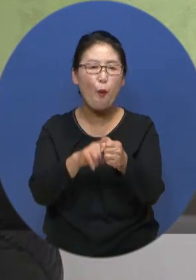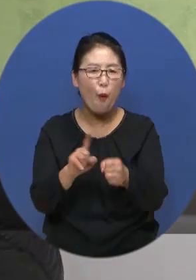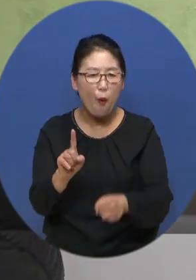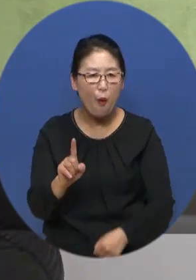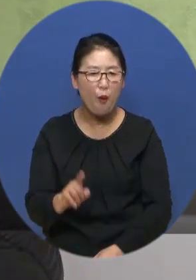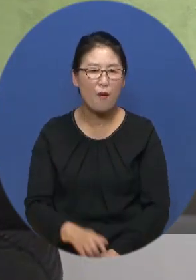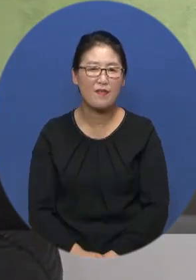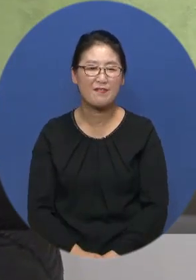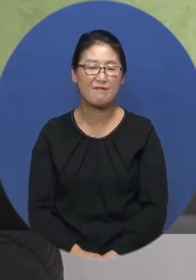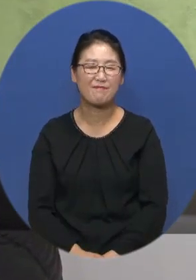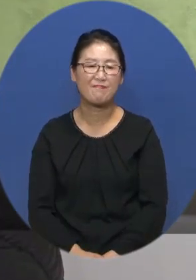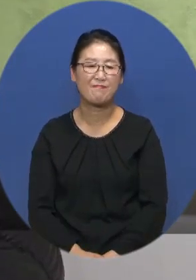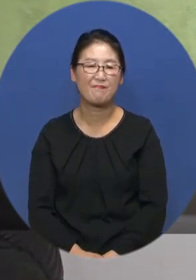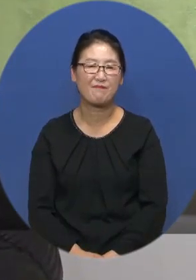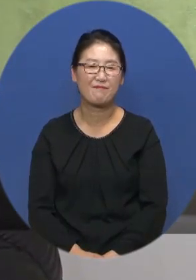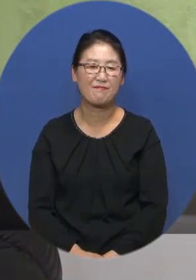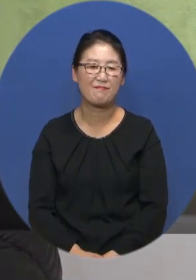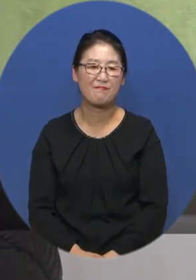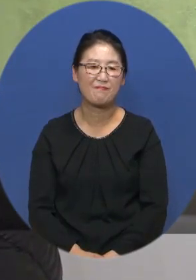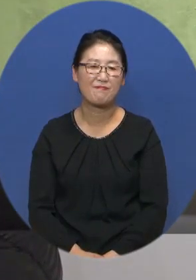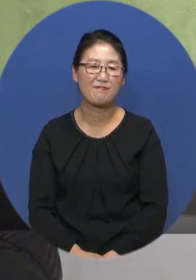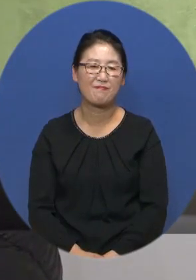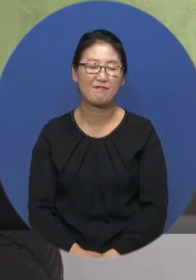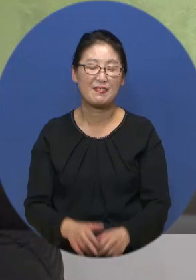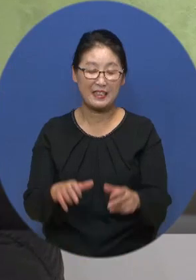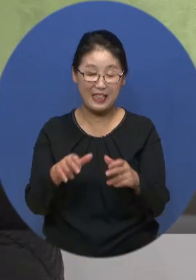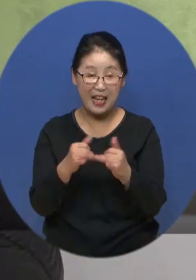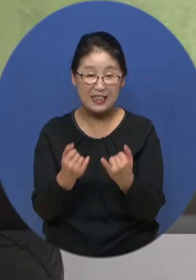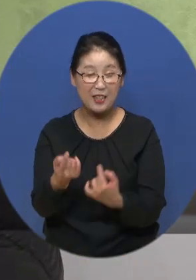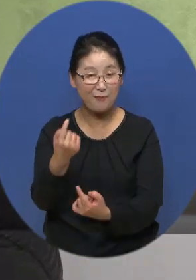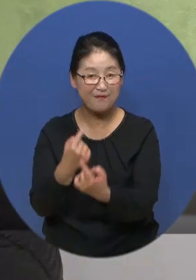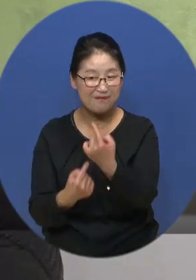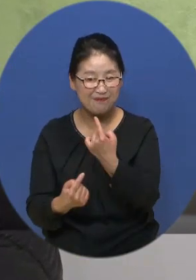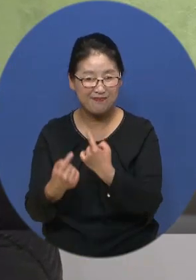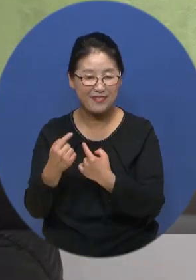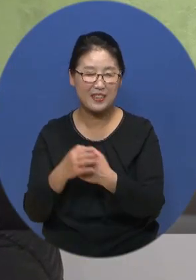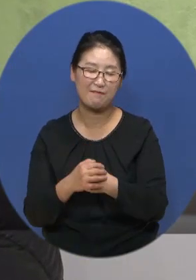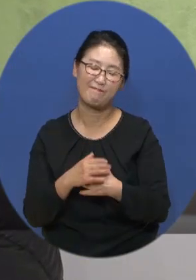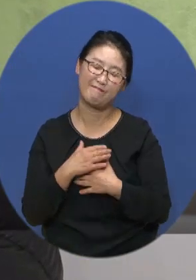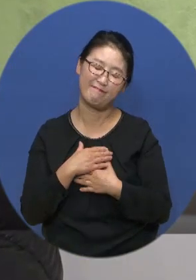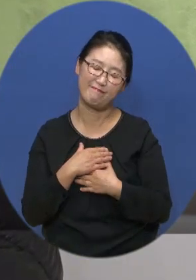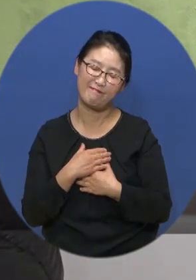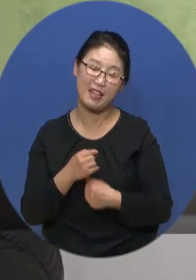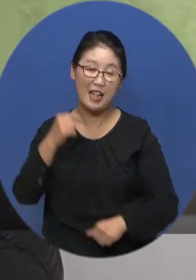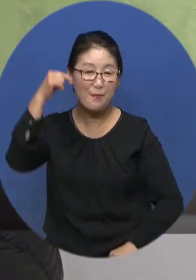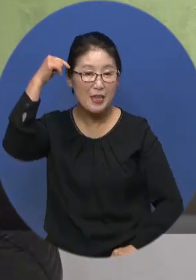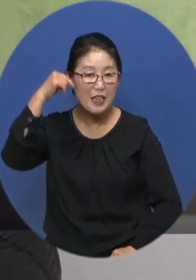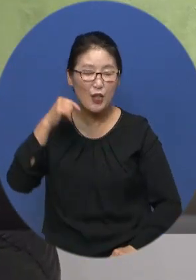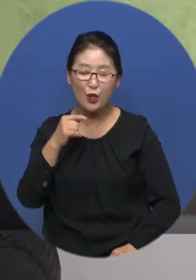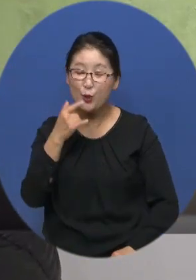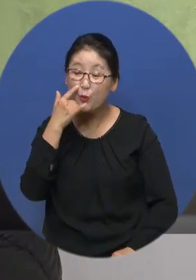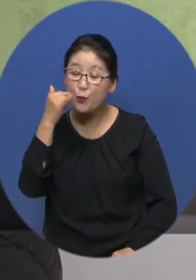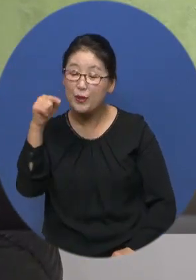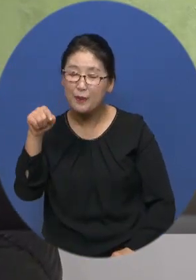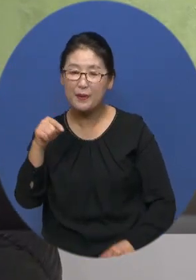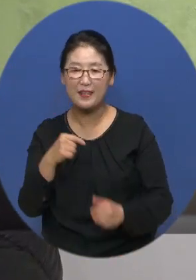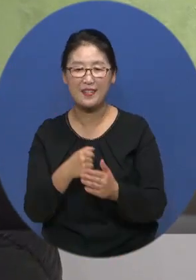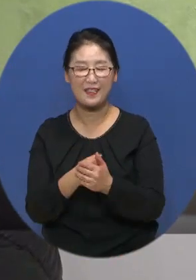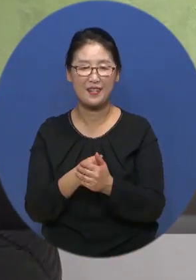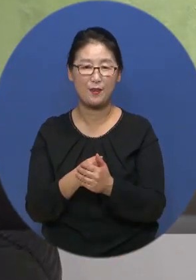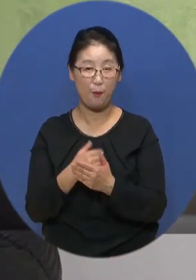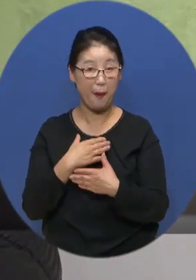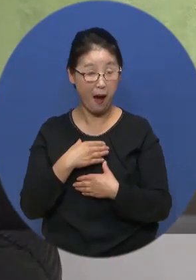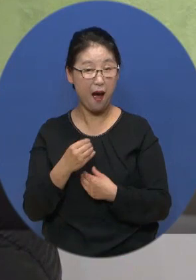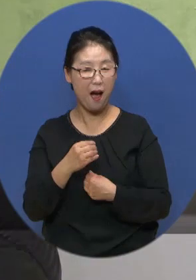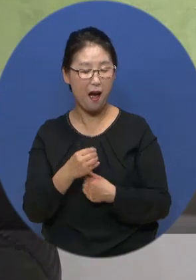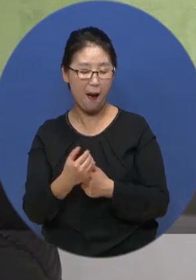딱 한마디로 하면 장애인들이 와서 편안함을 느낄 수 있고 부모들이 안심하게 맡길 수 있는 직장이 되기를 원합니다.